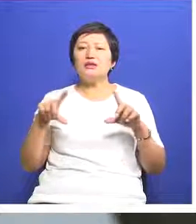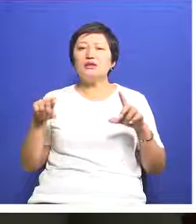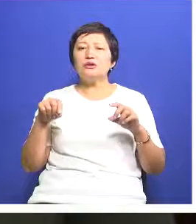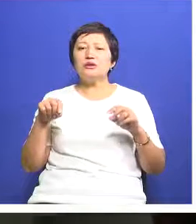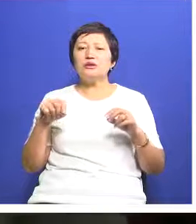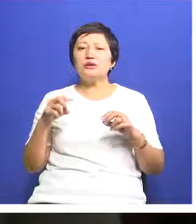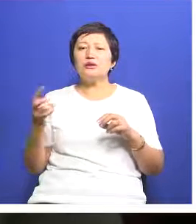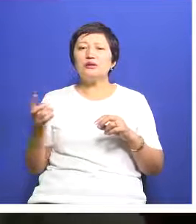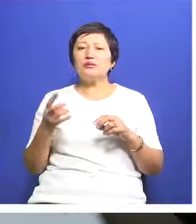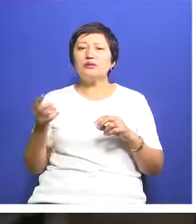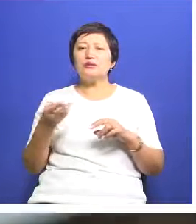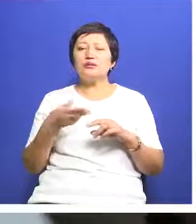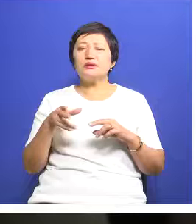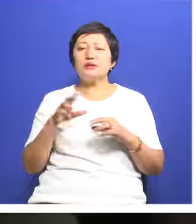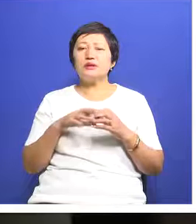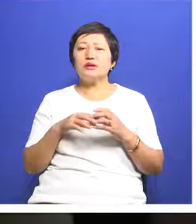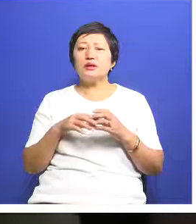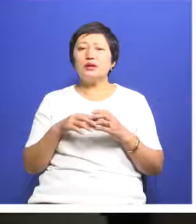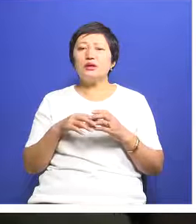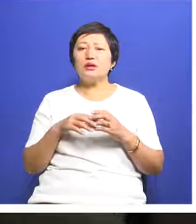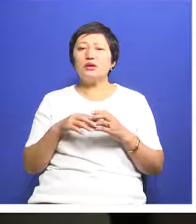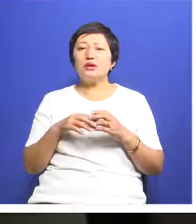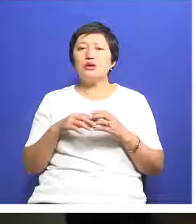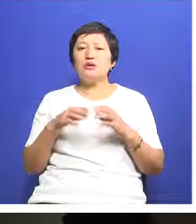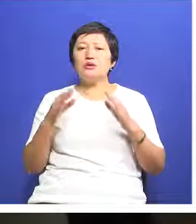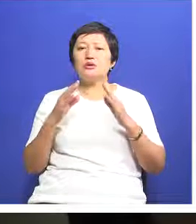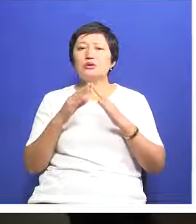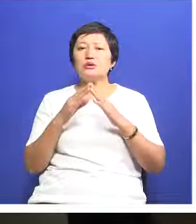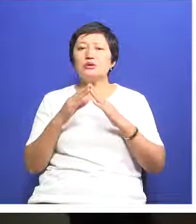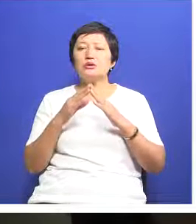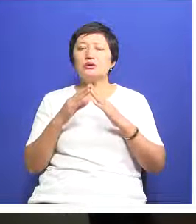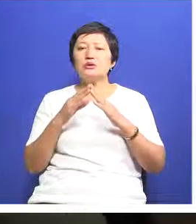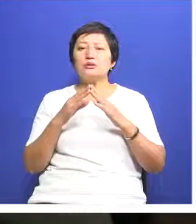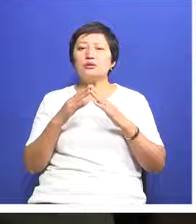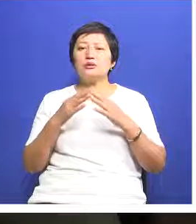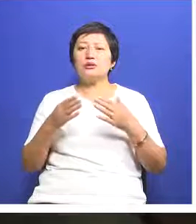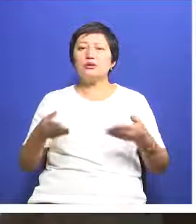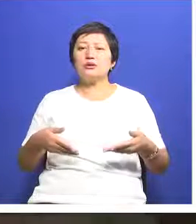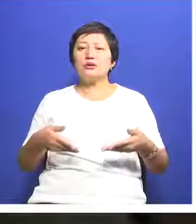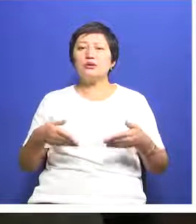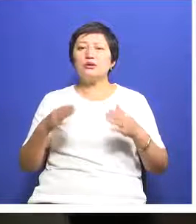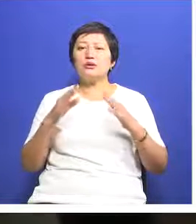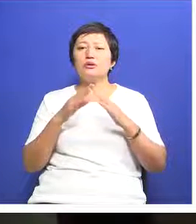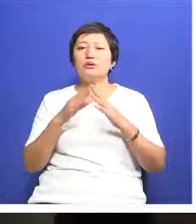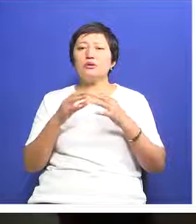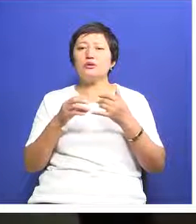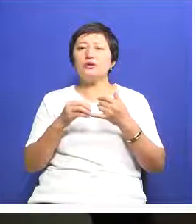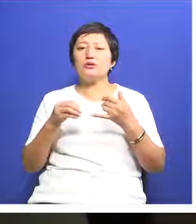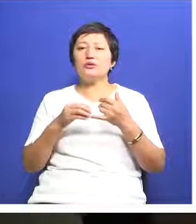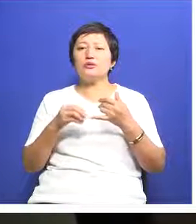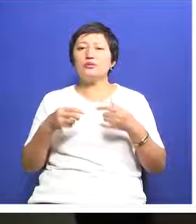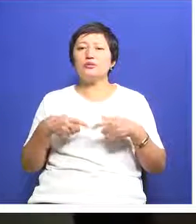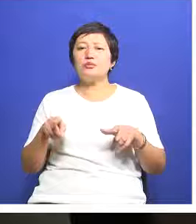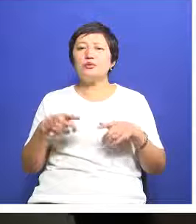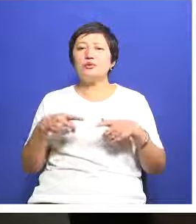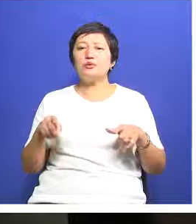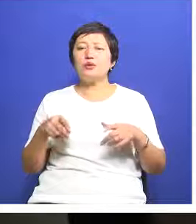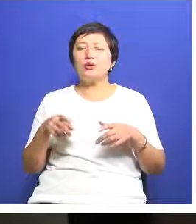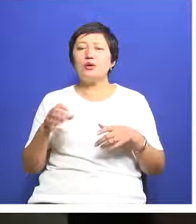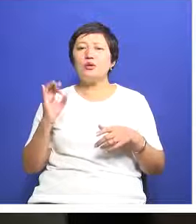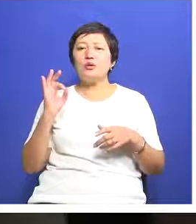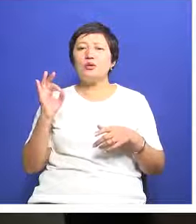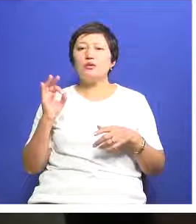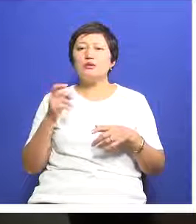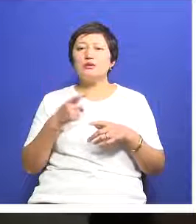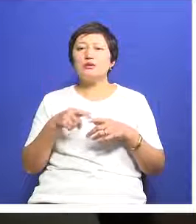atır. Odan keyin turgulukta turatan üy, jer bölünü bu jağınan